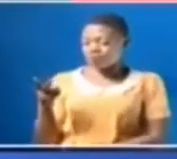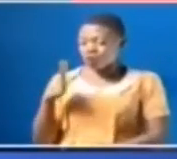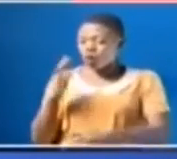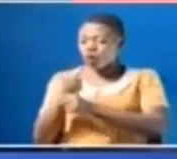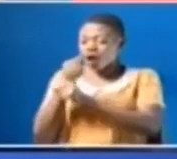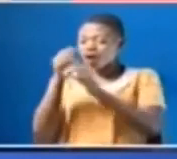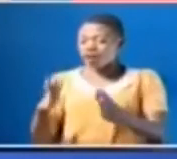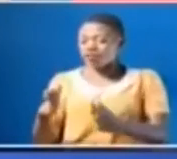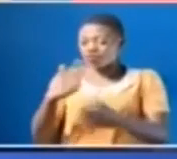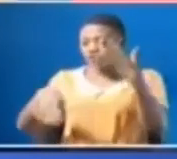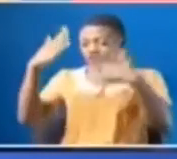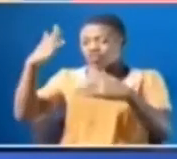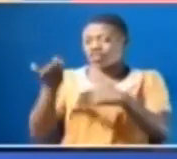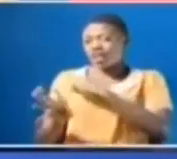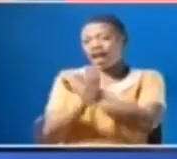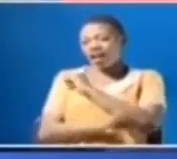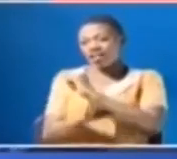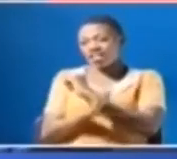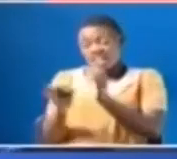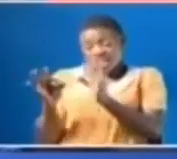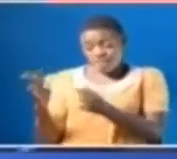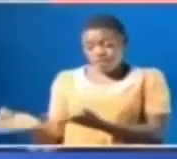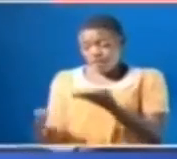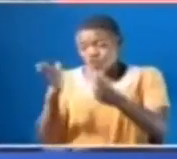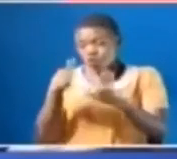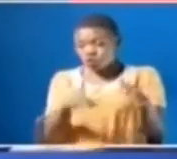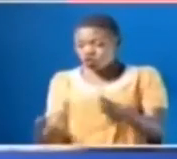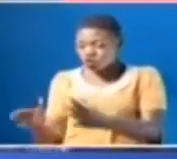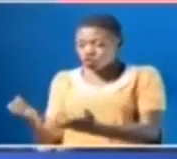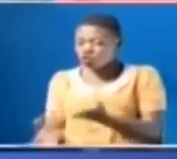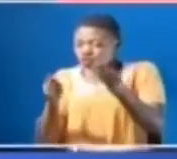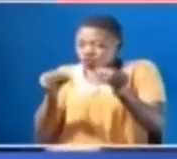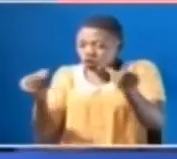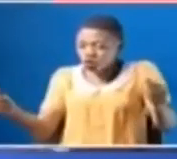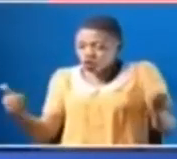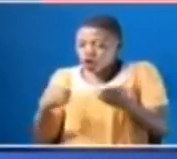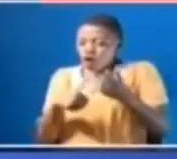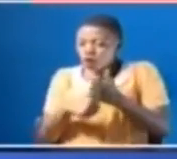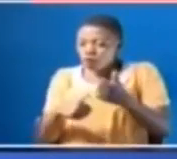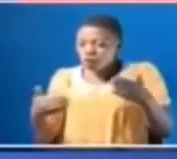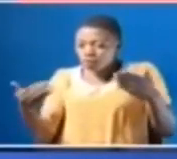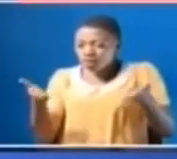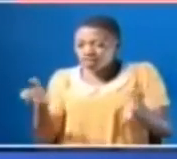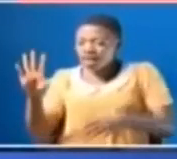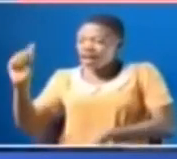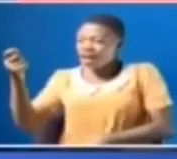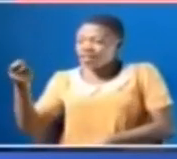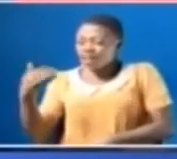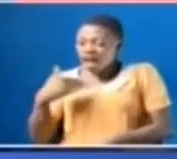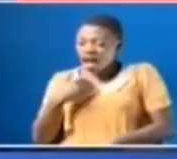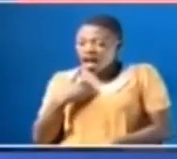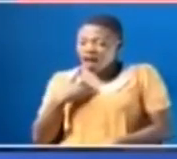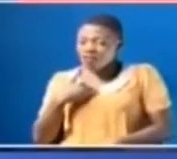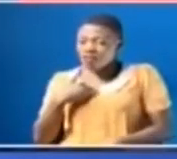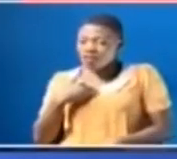hapa nchini, je, mngepewa fursa ya kutoa suluhu katika tatizo ambalo linakumba taifa la Kenya na sa katika